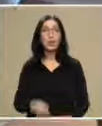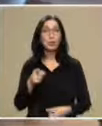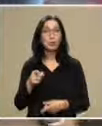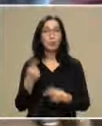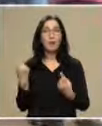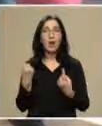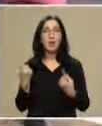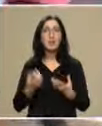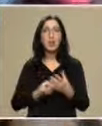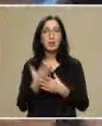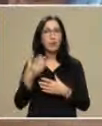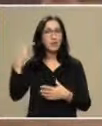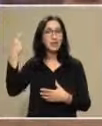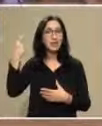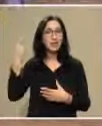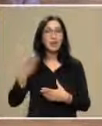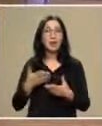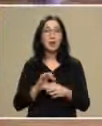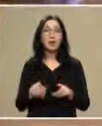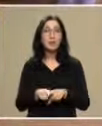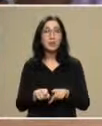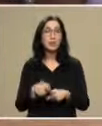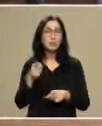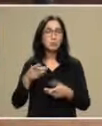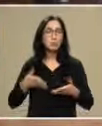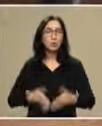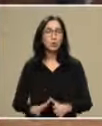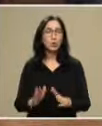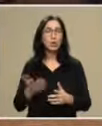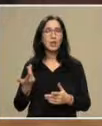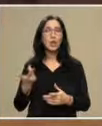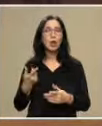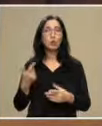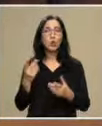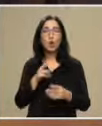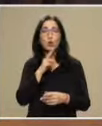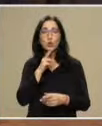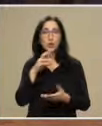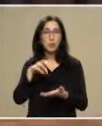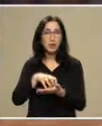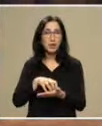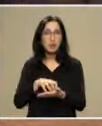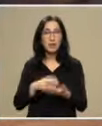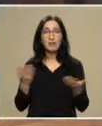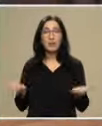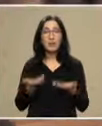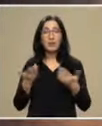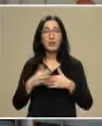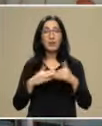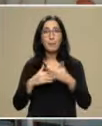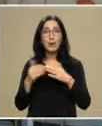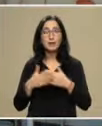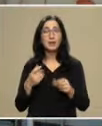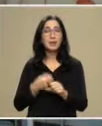Това е една нова идея. Всъщност беше родена от учителския състав. И вече на